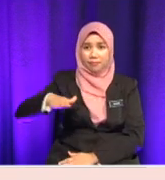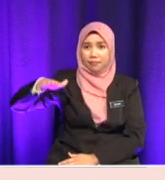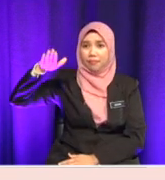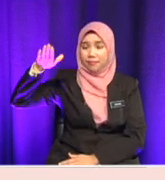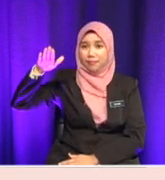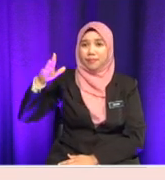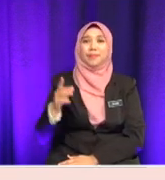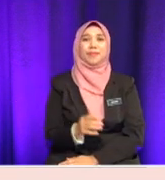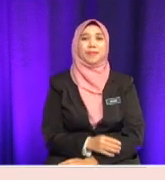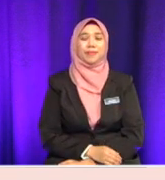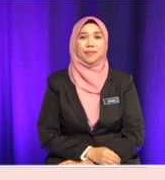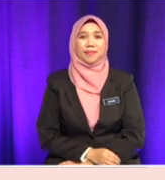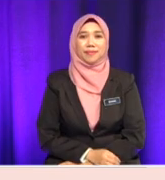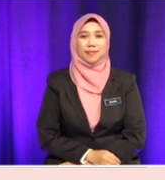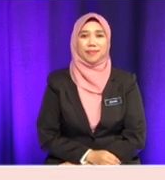membesarnya